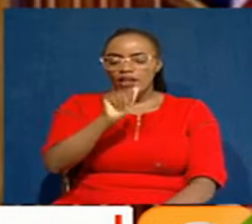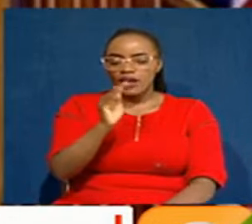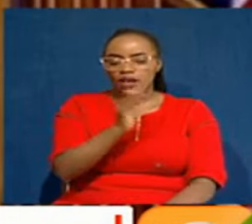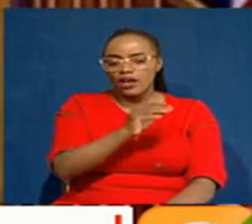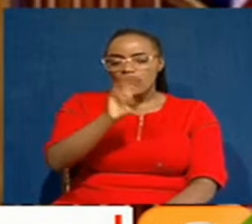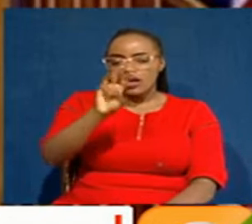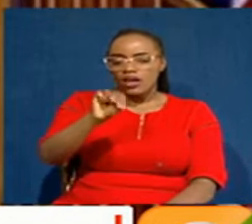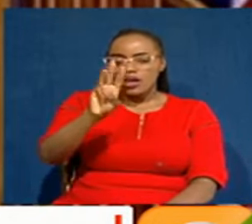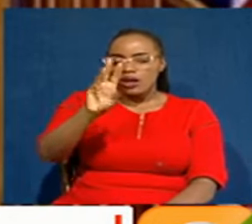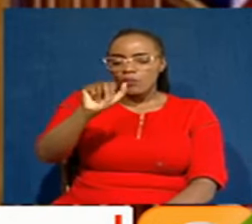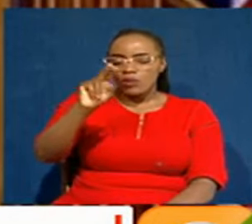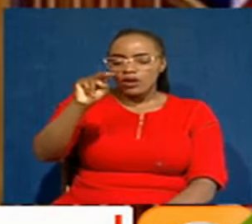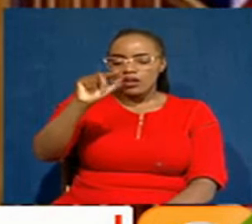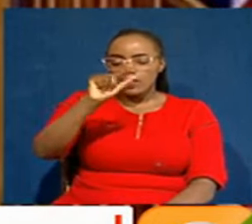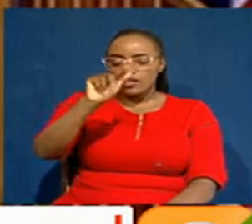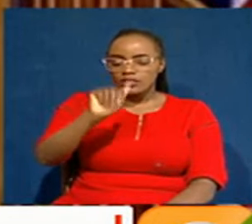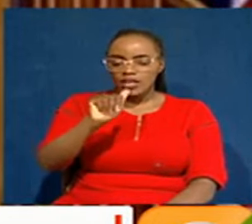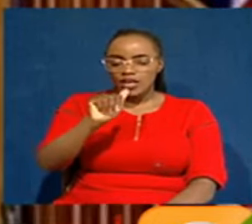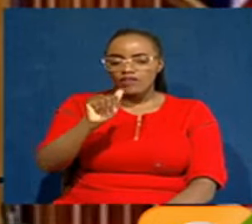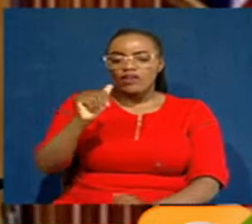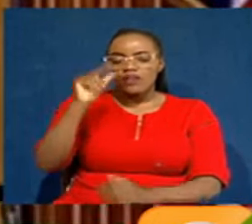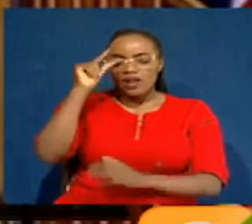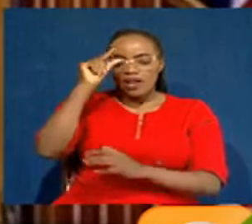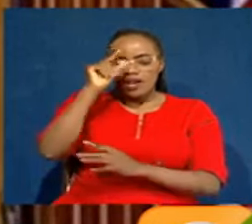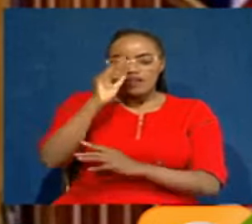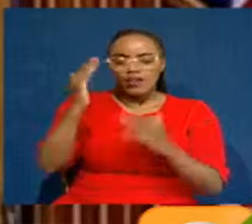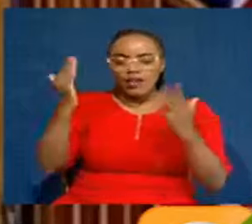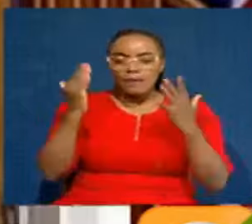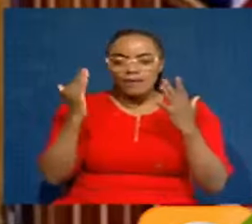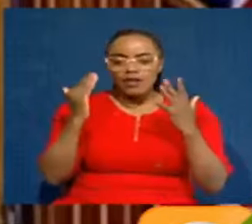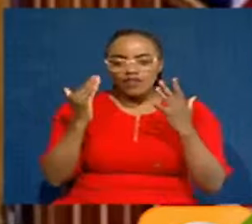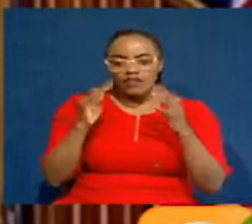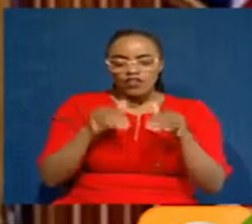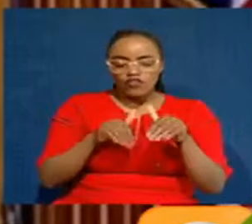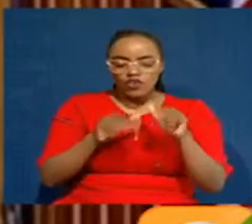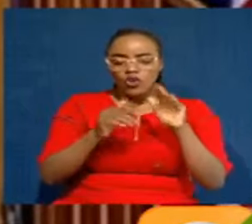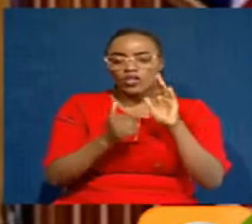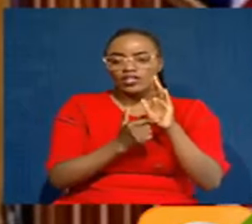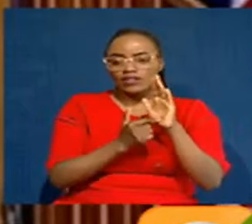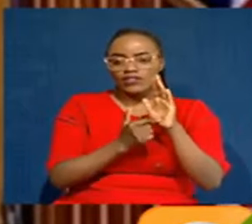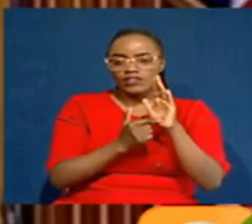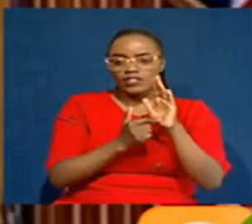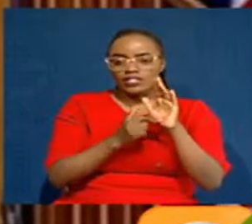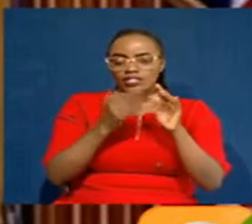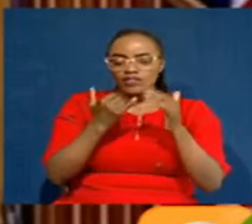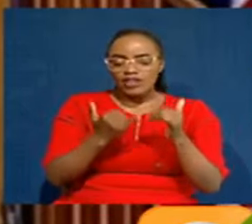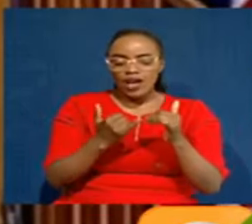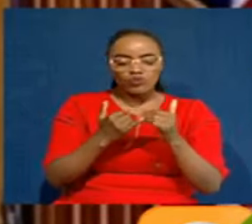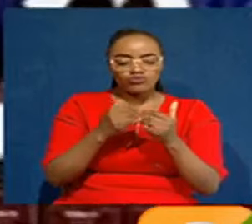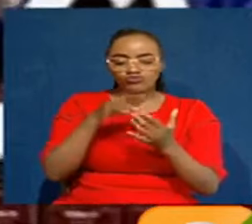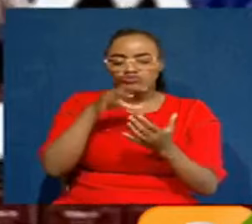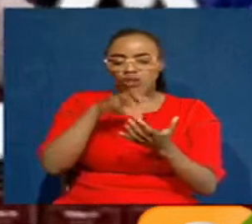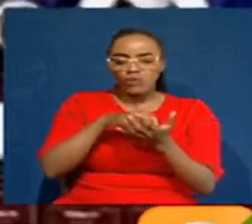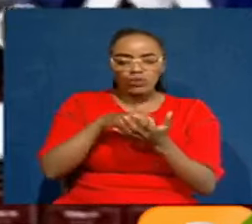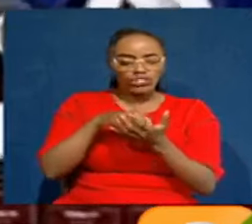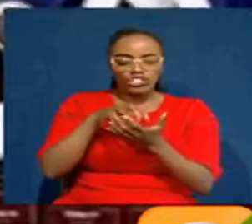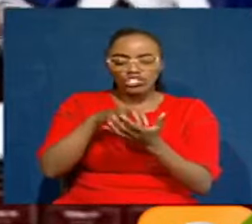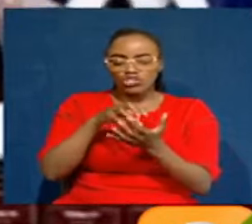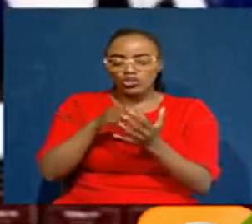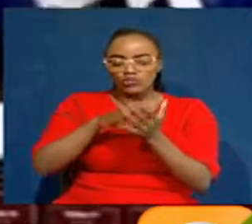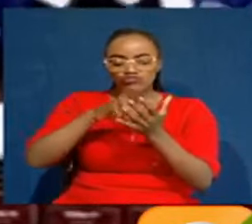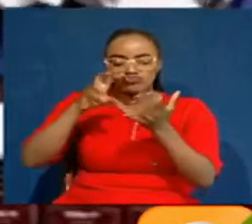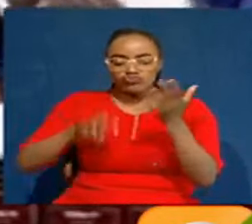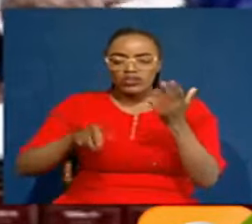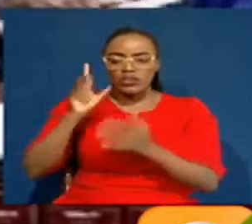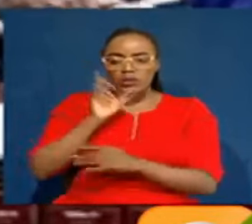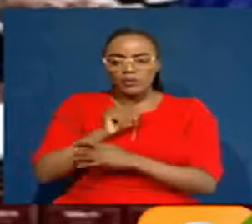the governor of Meru County, and the governor accordingly ceases to hold office. Maseneta 14